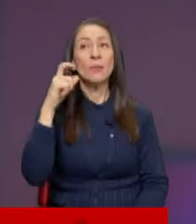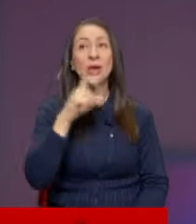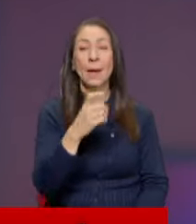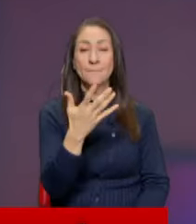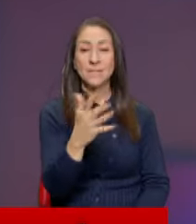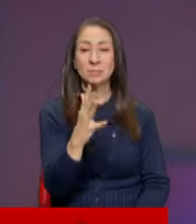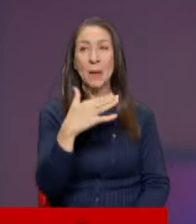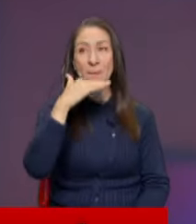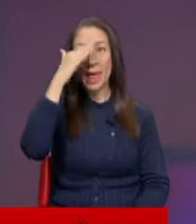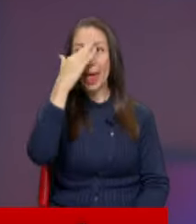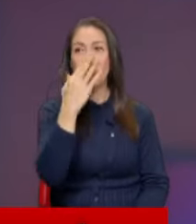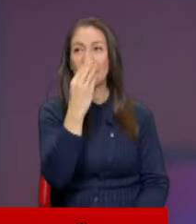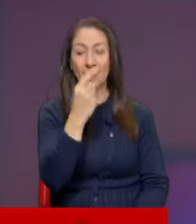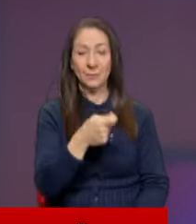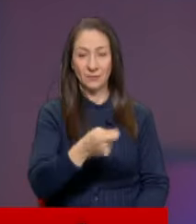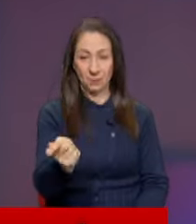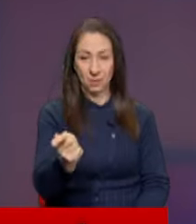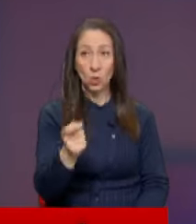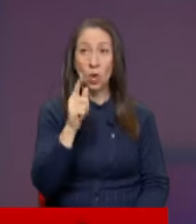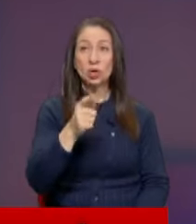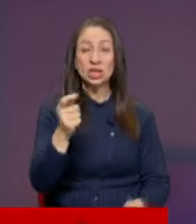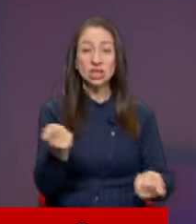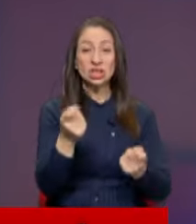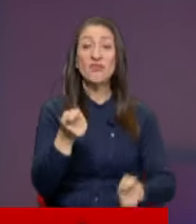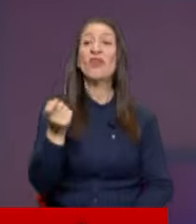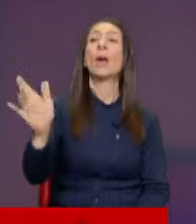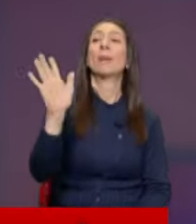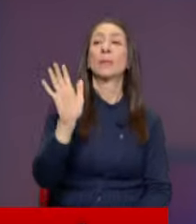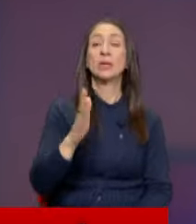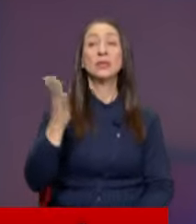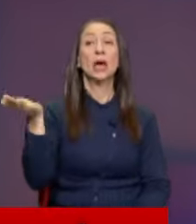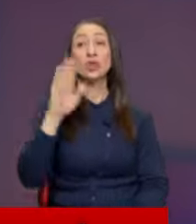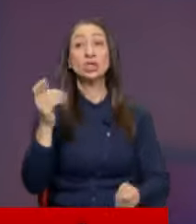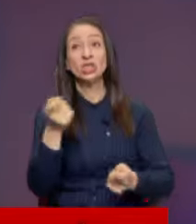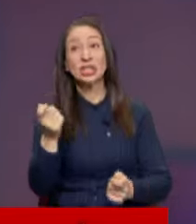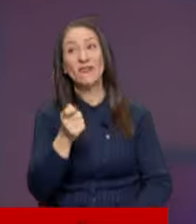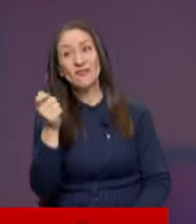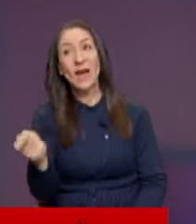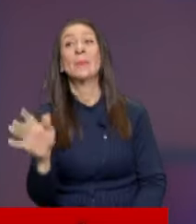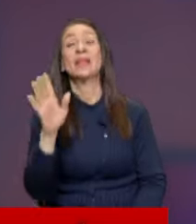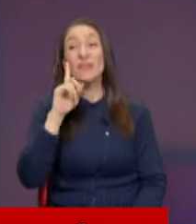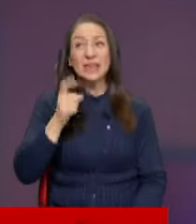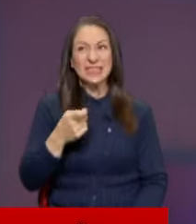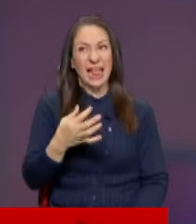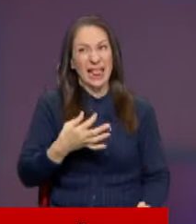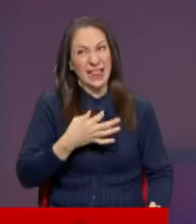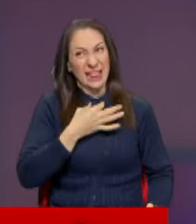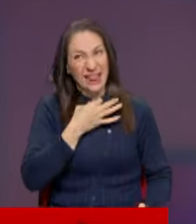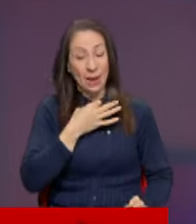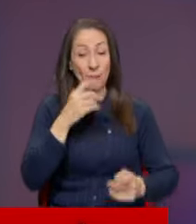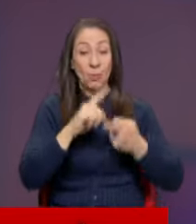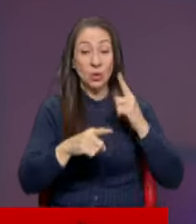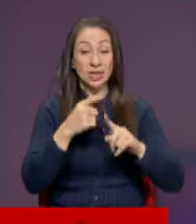5.000 L bayram ikramiyesi verip onu da çalışana vermeyip daha sonra çalışana vermediğini fark edip